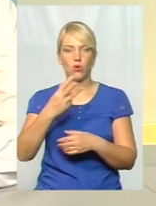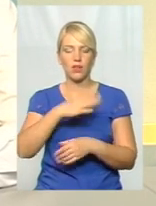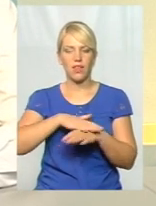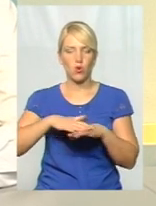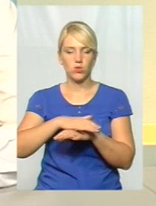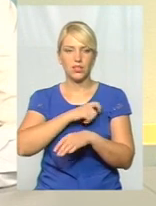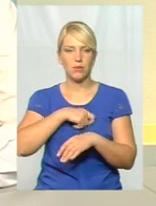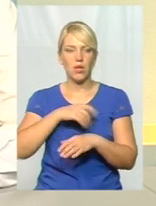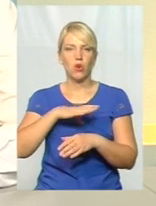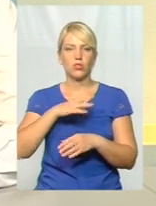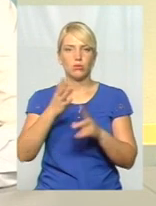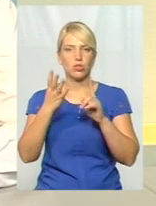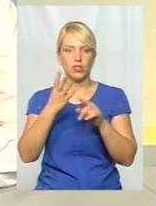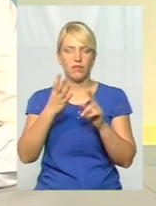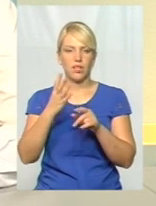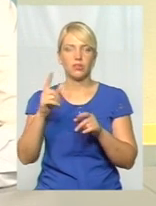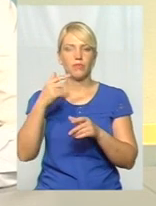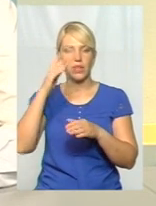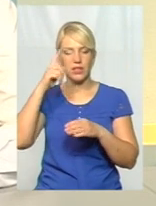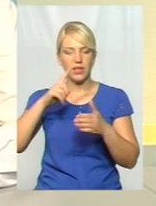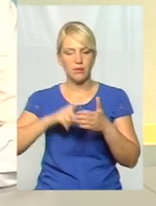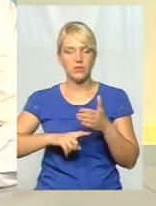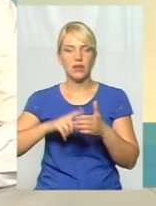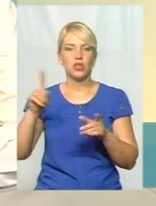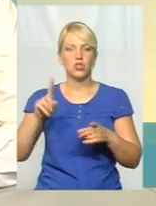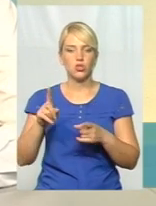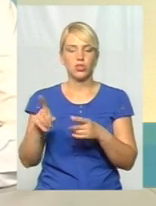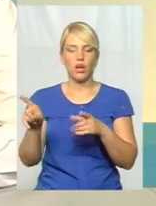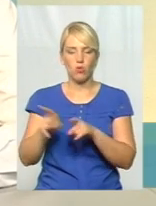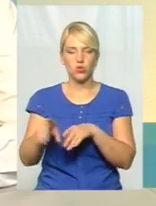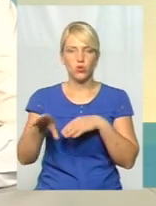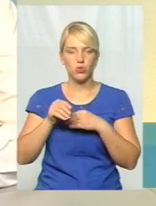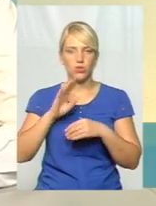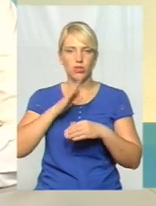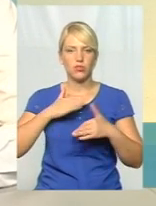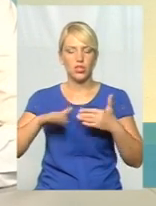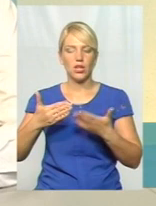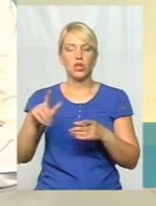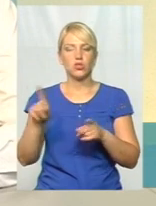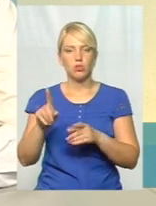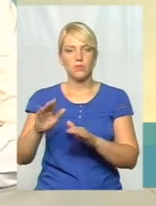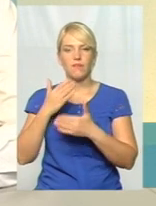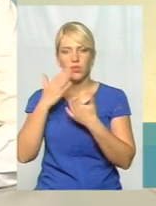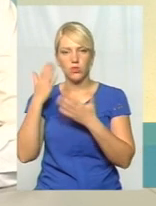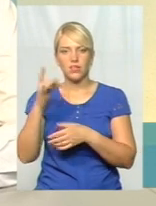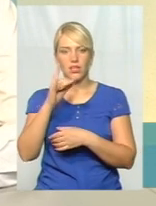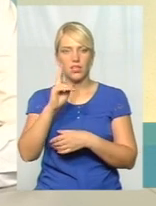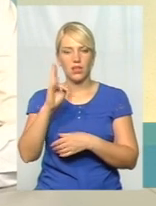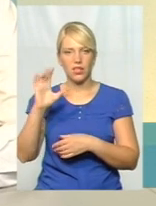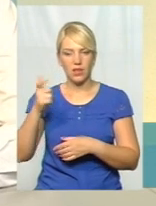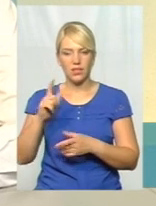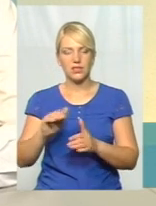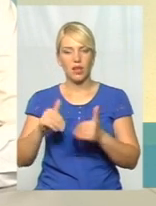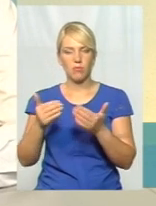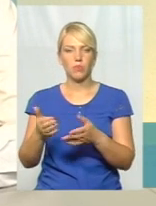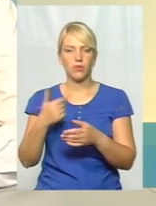депутатів, очікуємо від 4-го, надіємо, що він долучиться теж до цієї ініціативи, щоб звернутися НКРЄ і запропонувати вересні місяці.